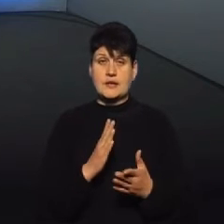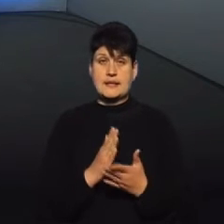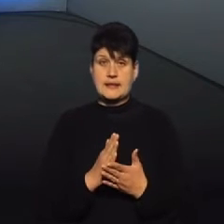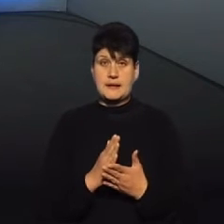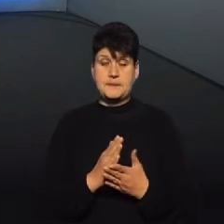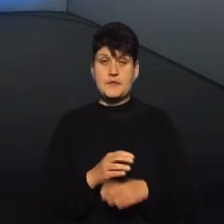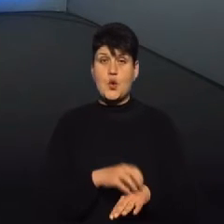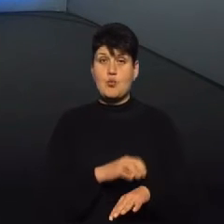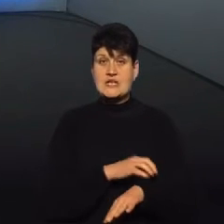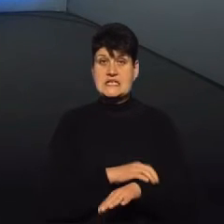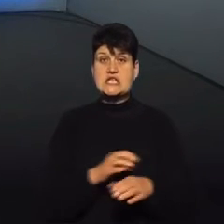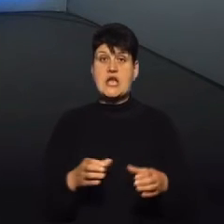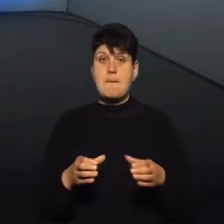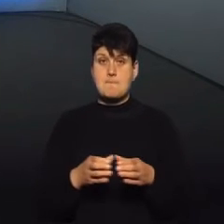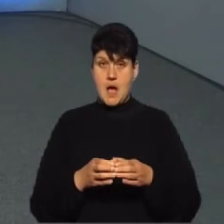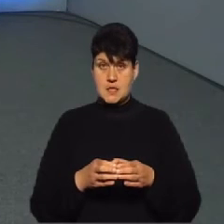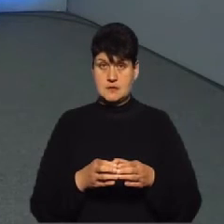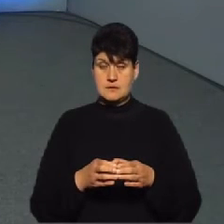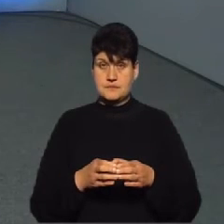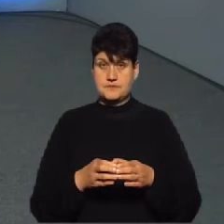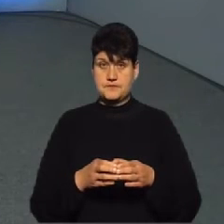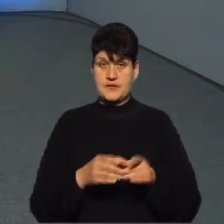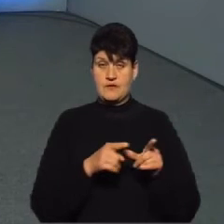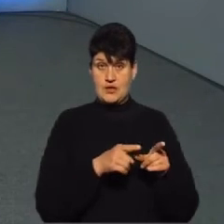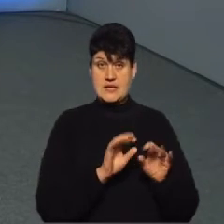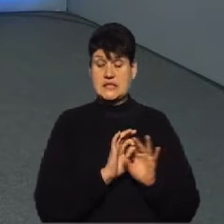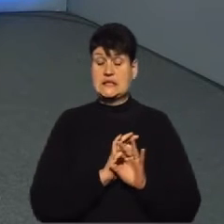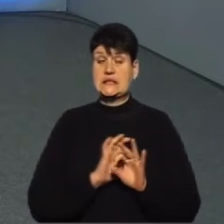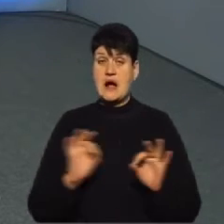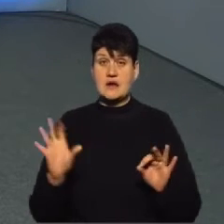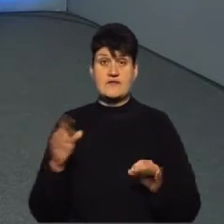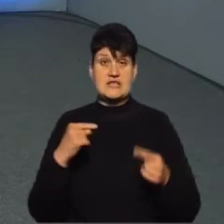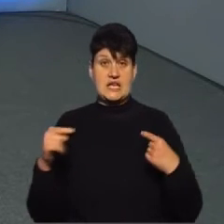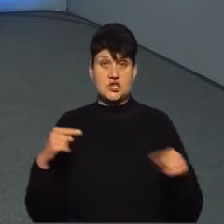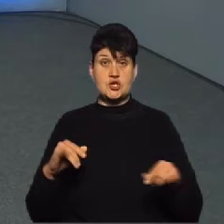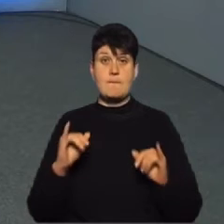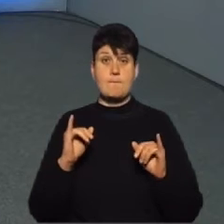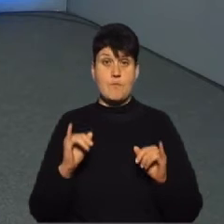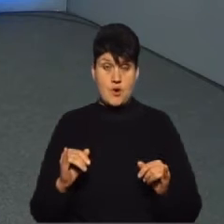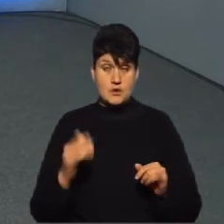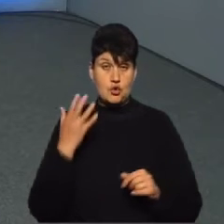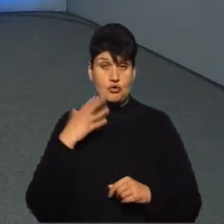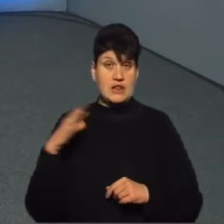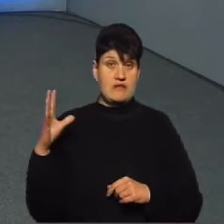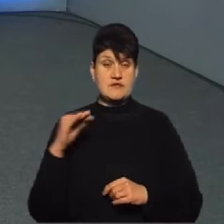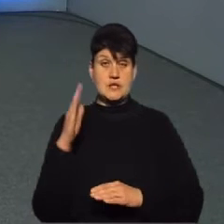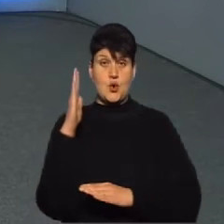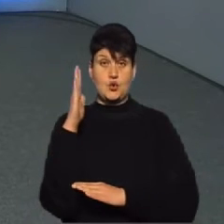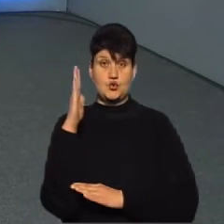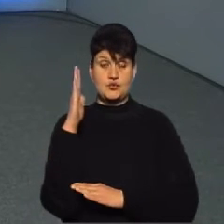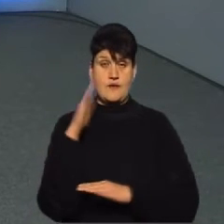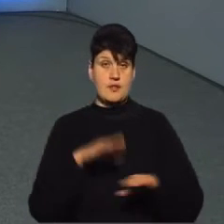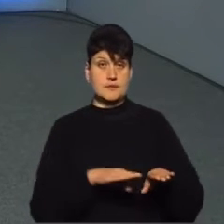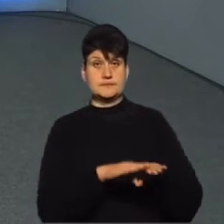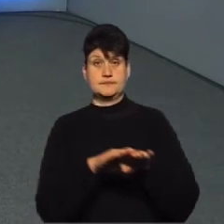вона ідеальна, а все інше погане. Тобто, коли всі голосували одноголосно за або проти, тобто